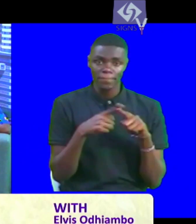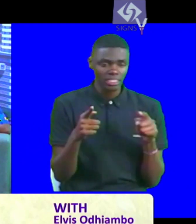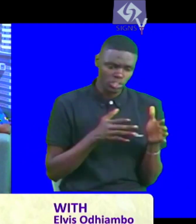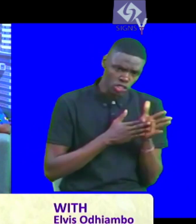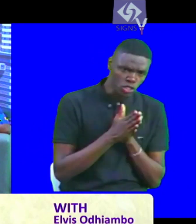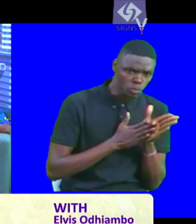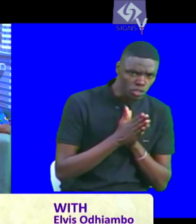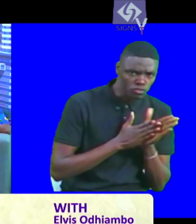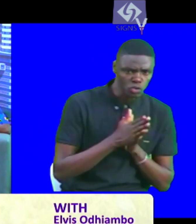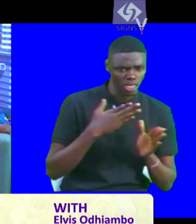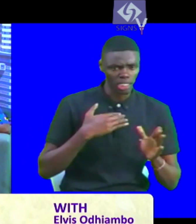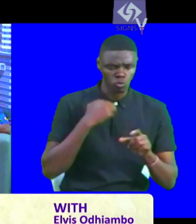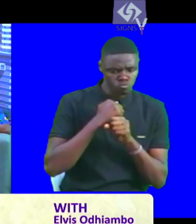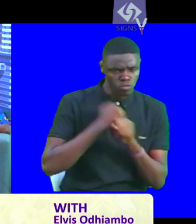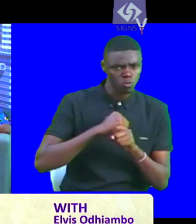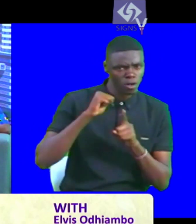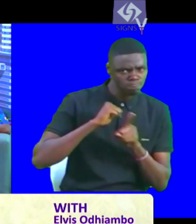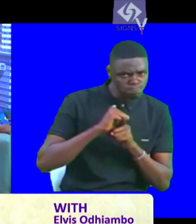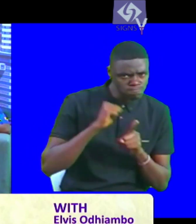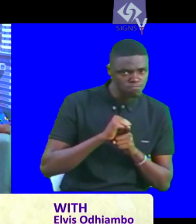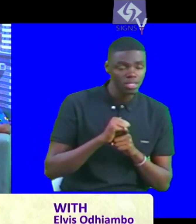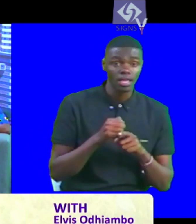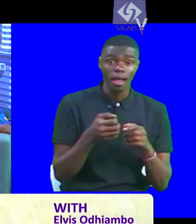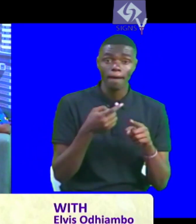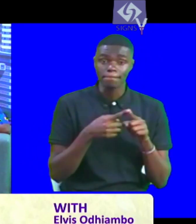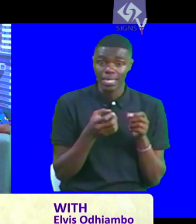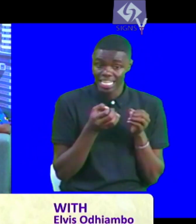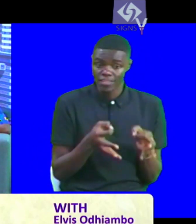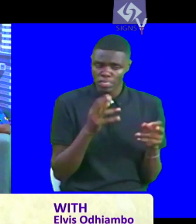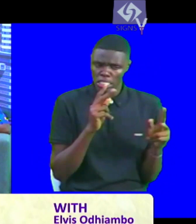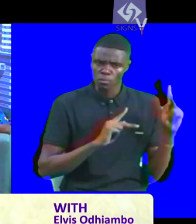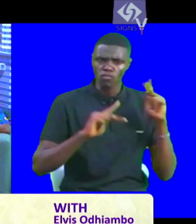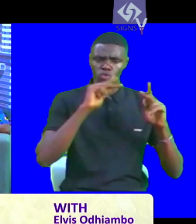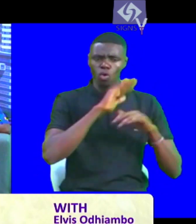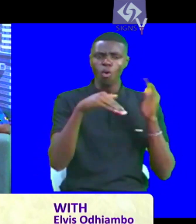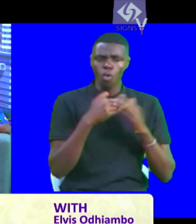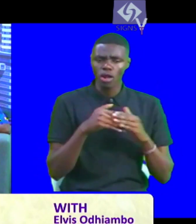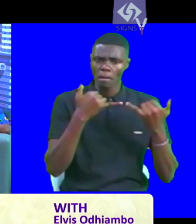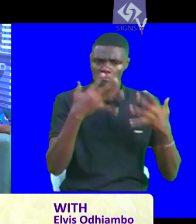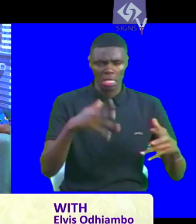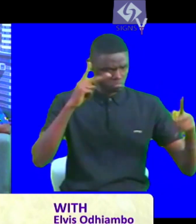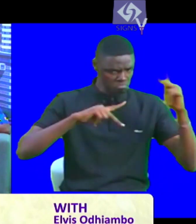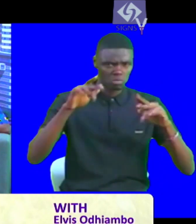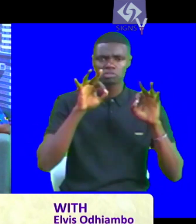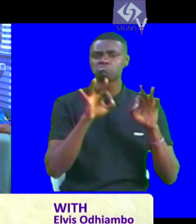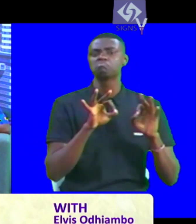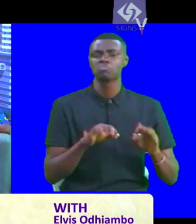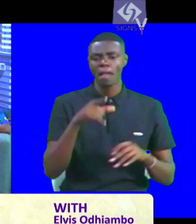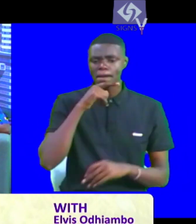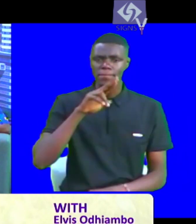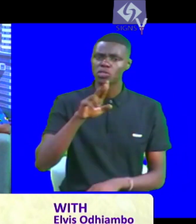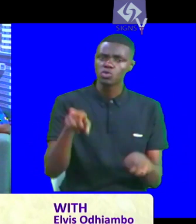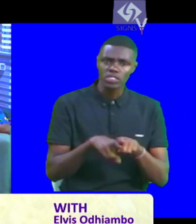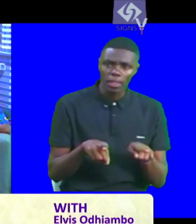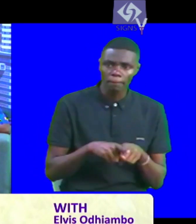ile tu saiki yao na kujituma. Lakini kama ni mambo ya profession, wachezaji wote ni profession. Yes. Hata